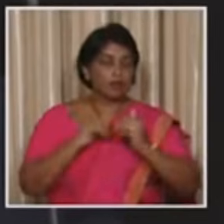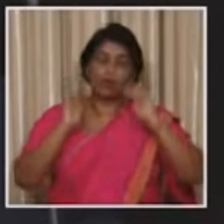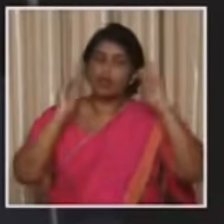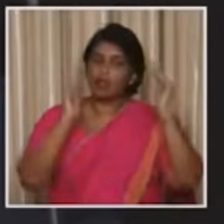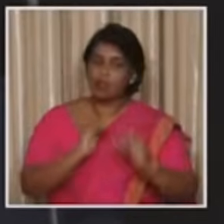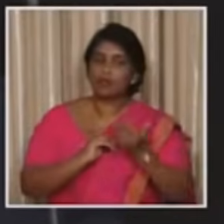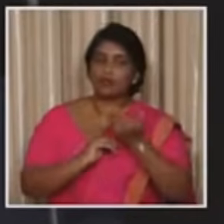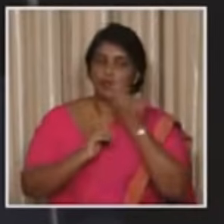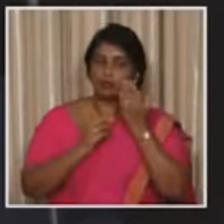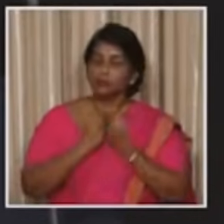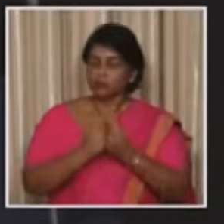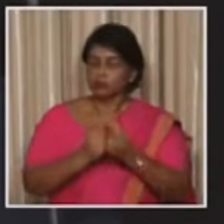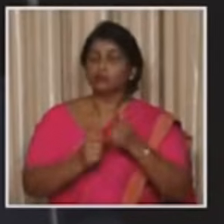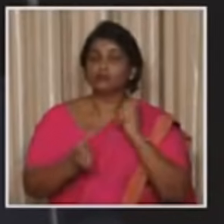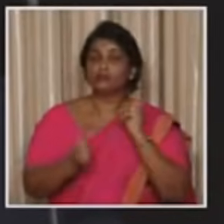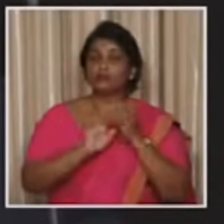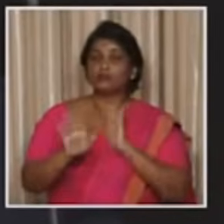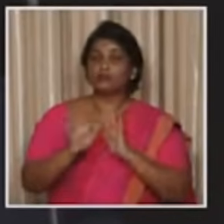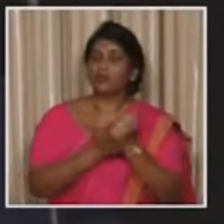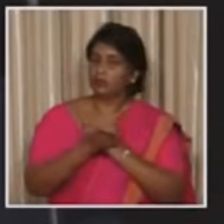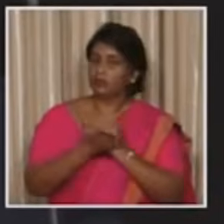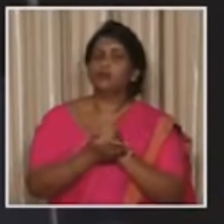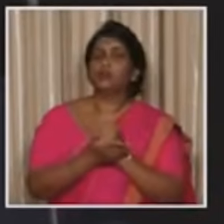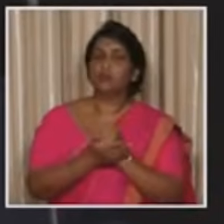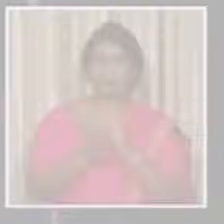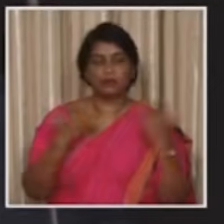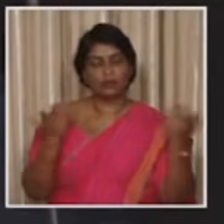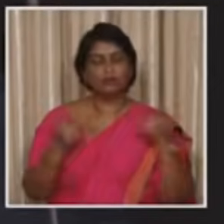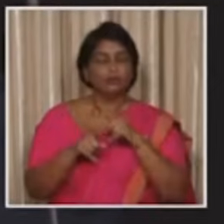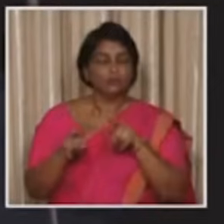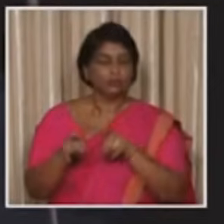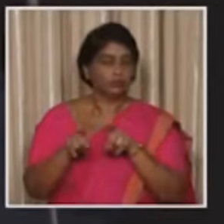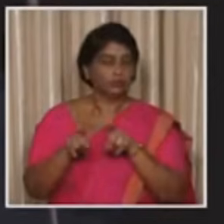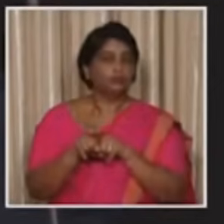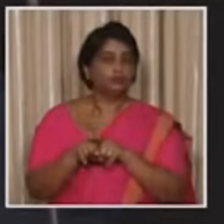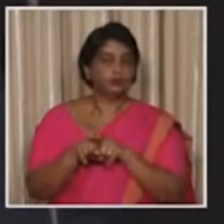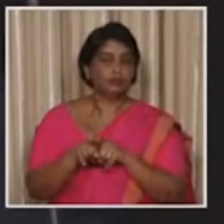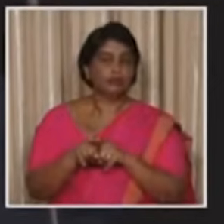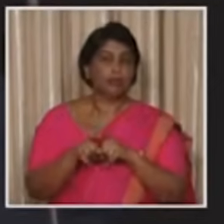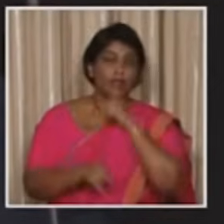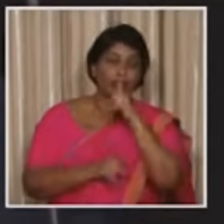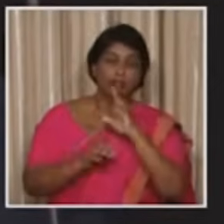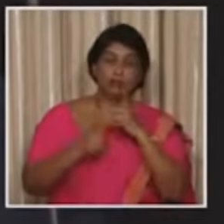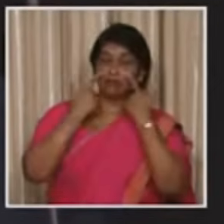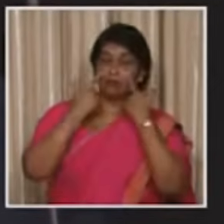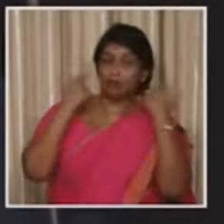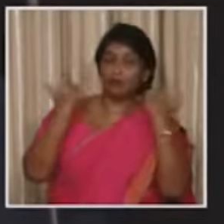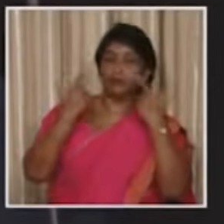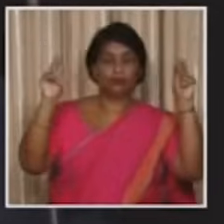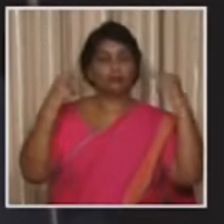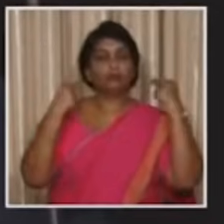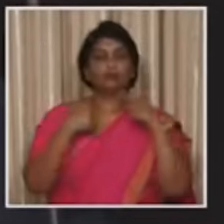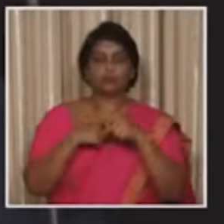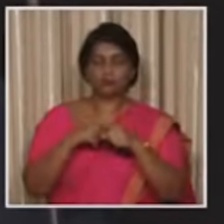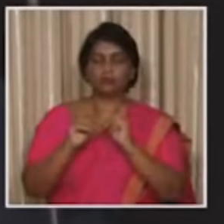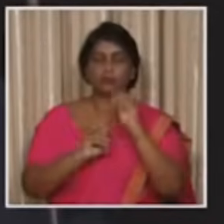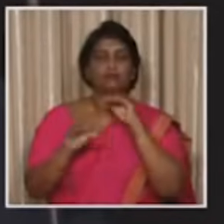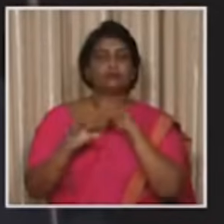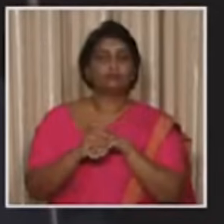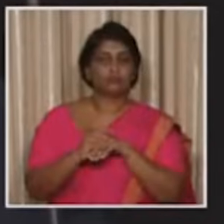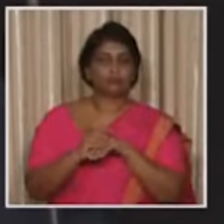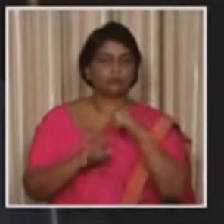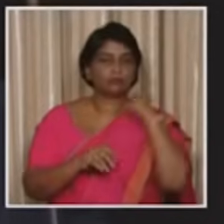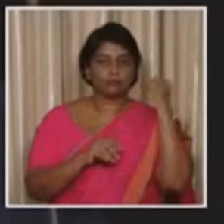කරලා පුළුවන් තරම් ඉක්මනට ක්‍රිකට් පරිපාලනය සුද්ධ කරන එක එහෙම නැතුව මේ නිකන් මේ කතාවට සෝෂල් මීඩියා වල යන ඒවට පාර්ලිමේන්තුවේ